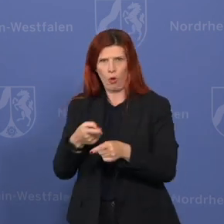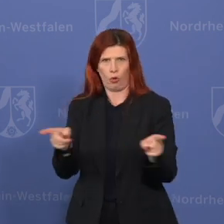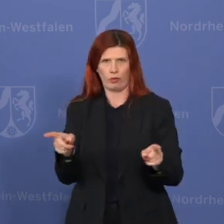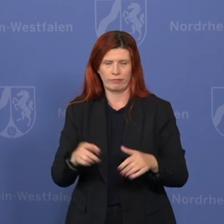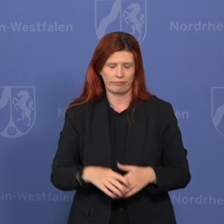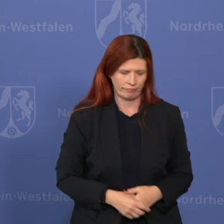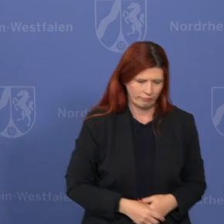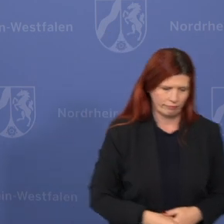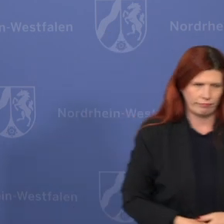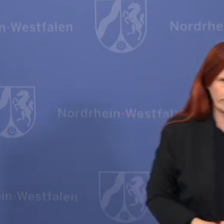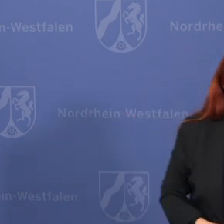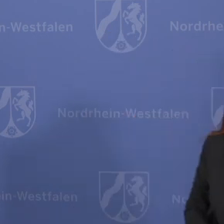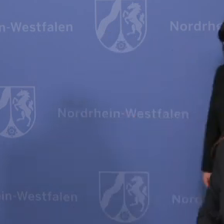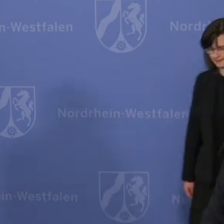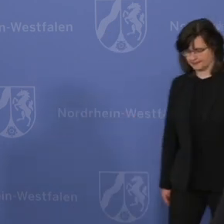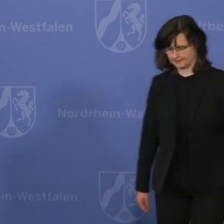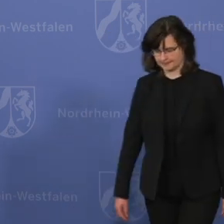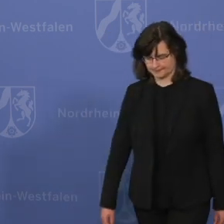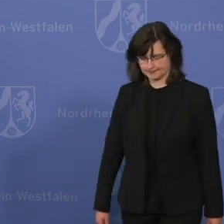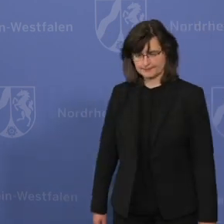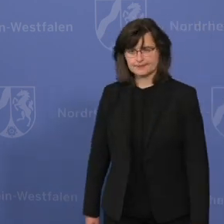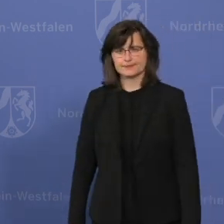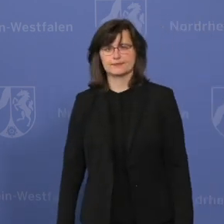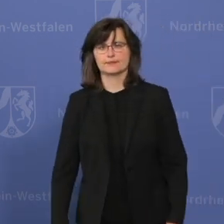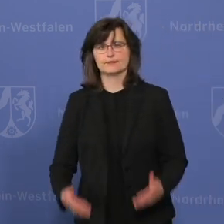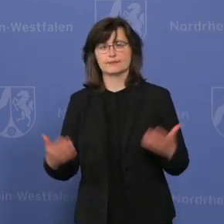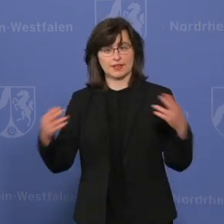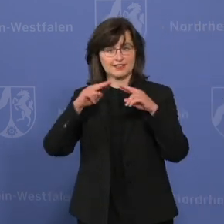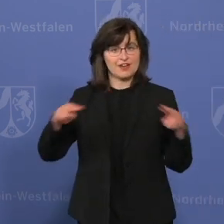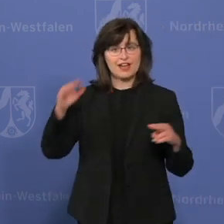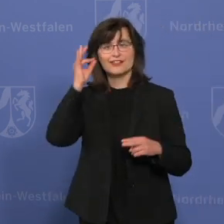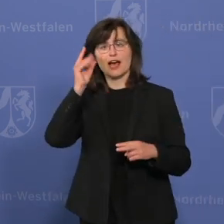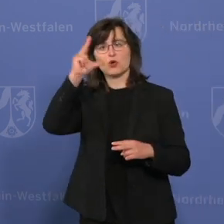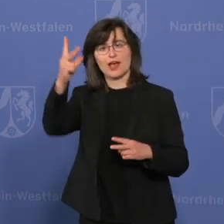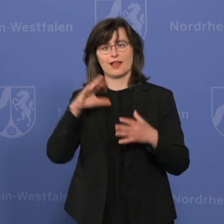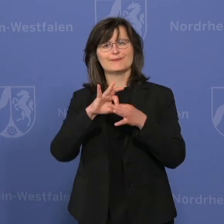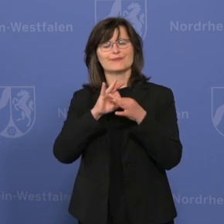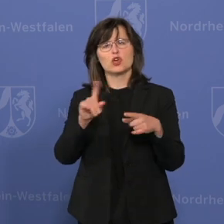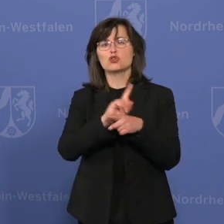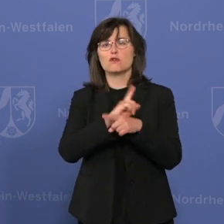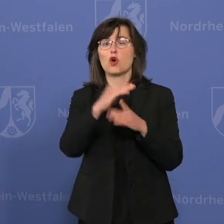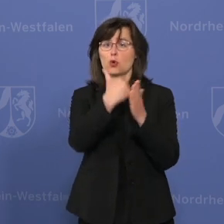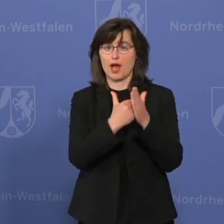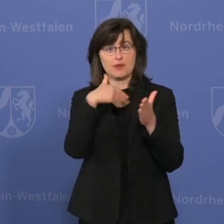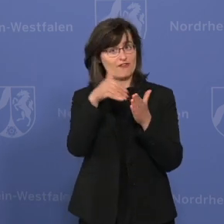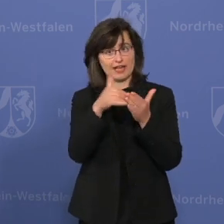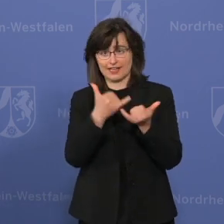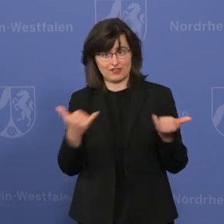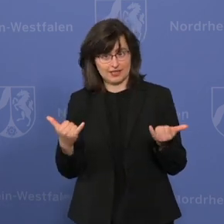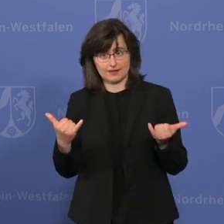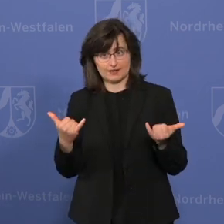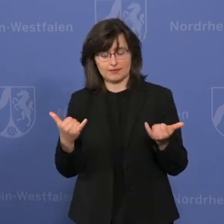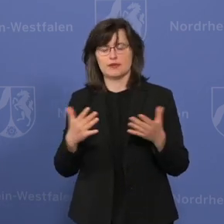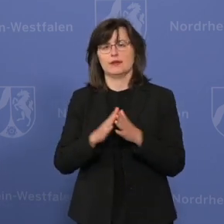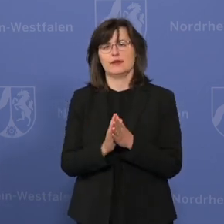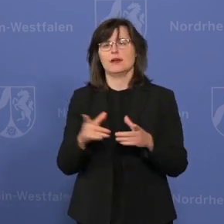verehrten Damen und Herren, wie geht es beim Sofortprogramm weiter? Nun zunächst einmal, Anträge können noch